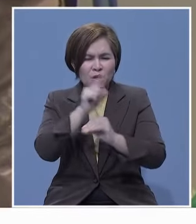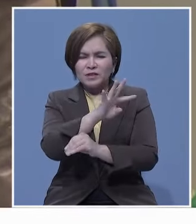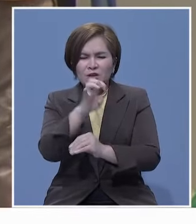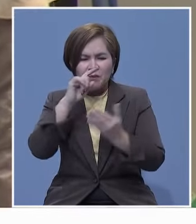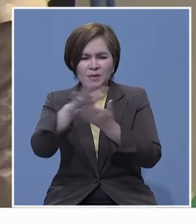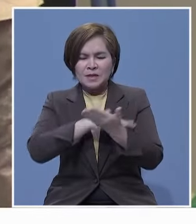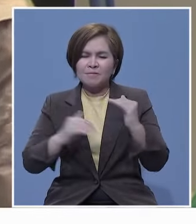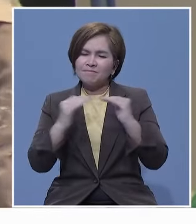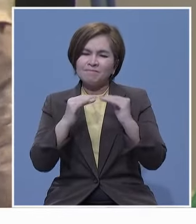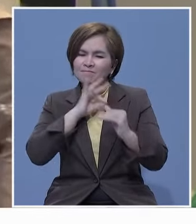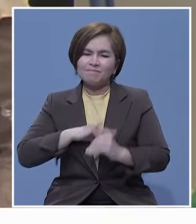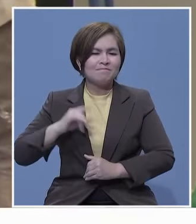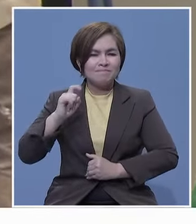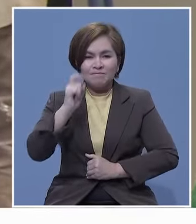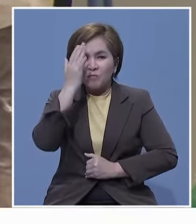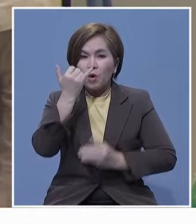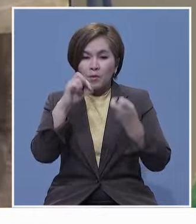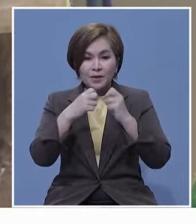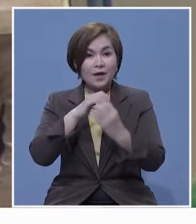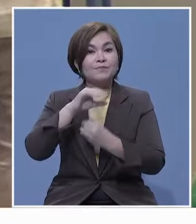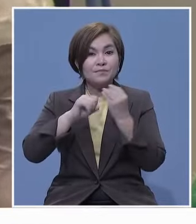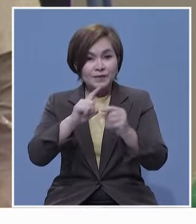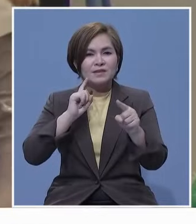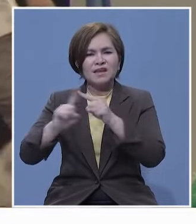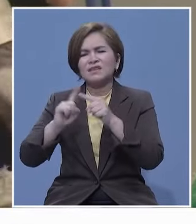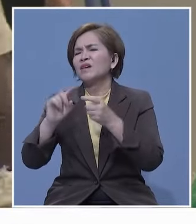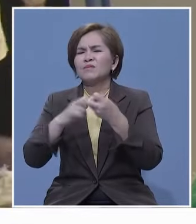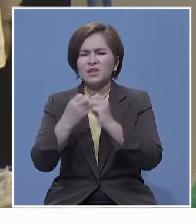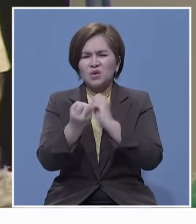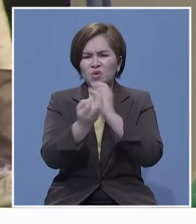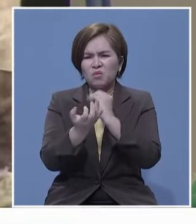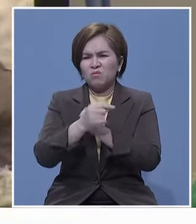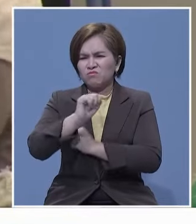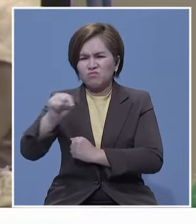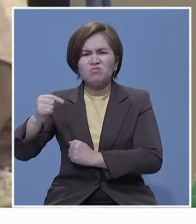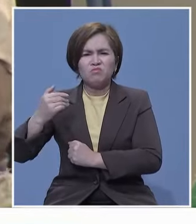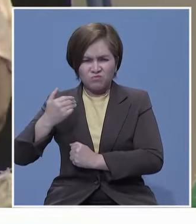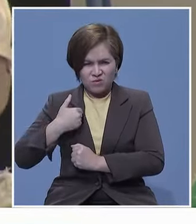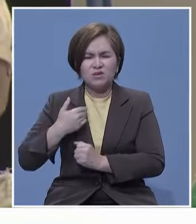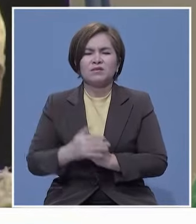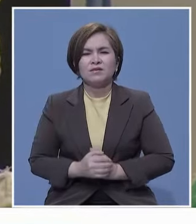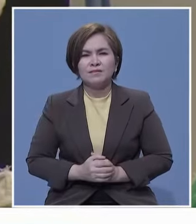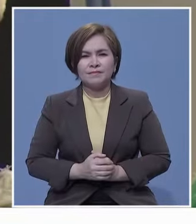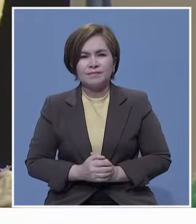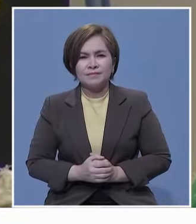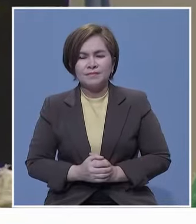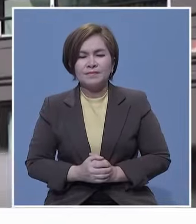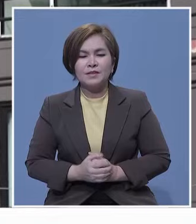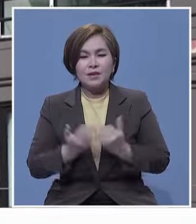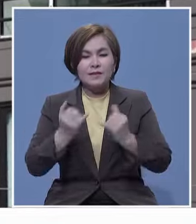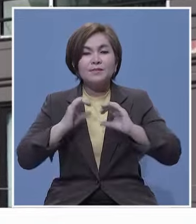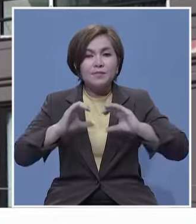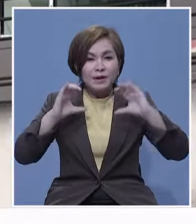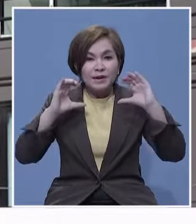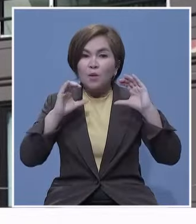ประเทศนะครับเนื่องจากปัญหาเศรษฐกิจหลายภาคอุตสาหกรรมได้รับผลกระทบเป็นอย่างมากอะนะครับขณะที่ทางภาครัฐเองก็